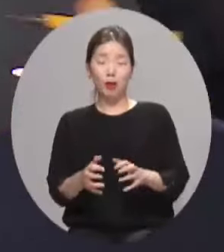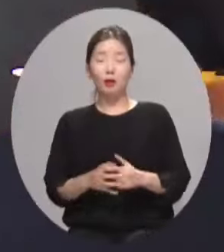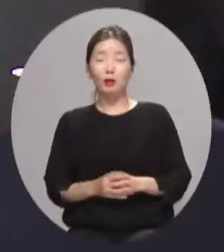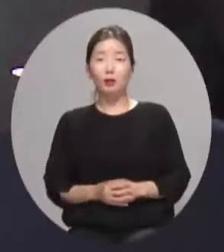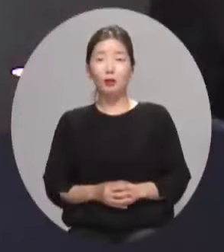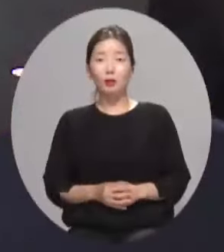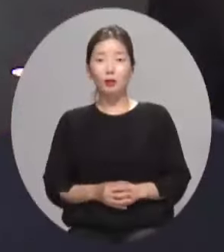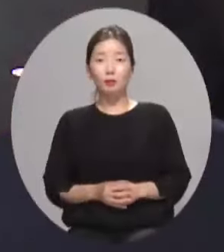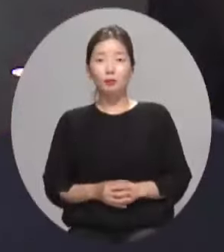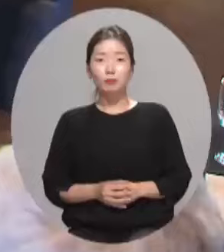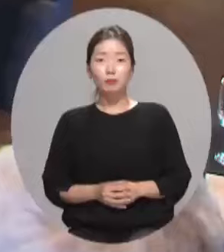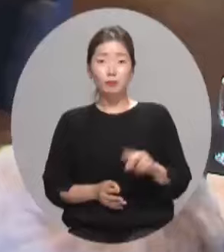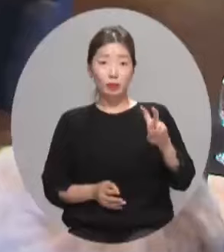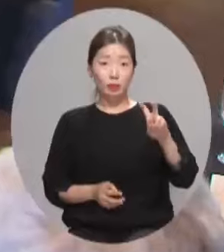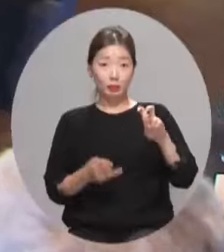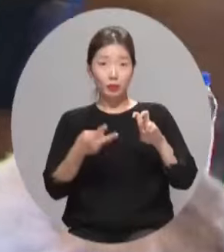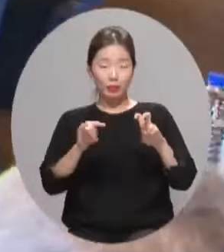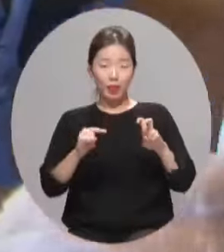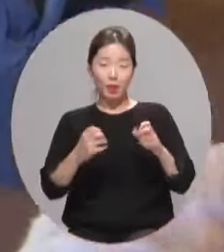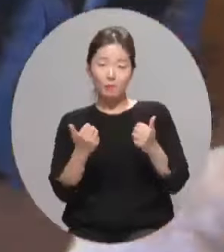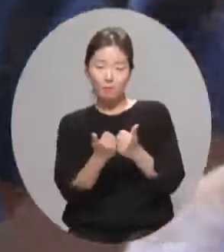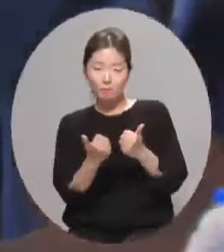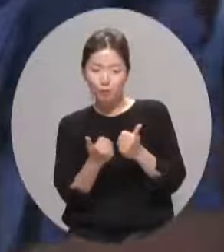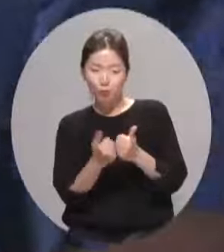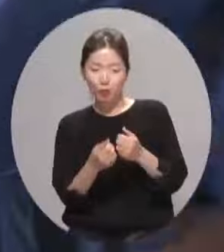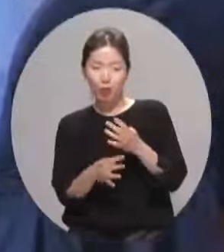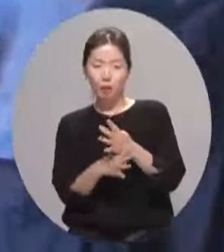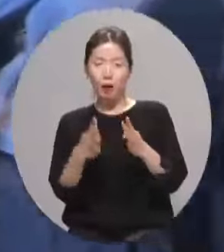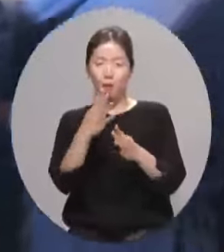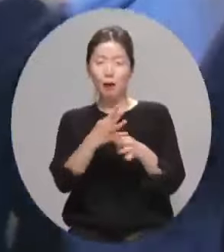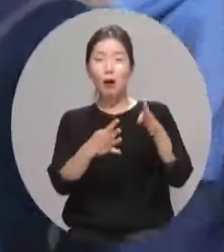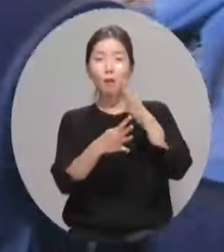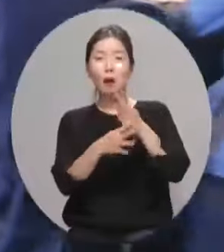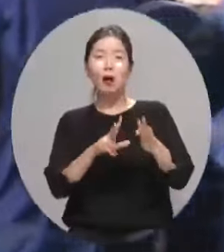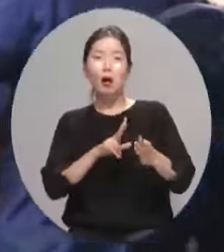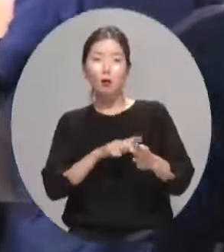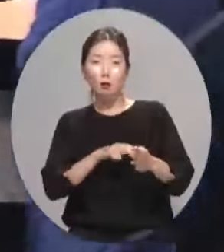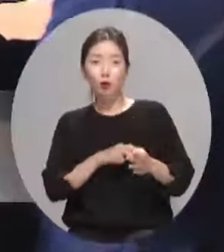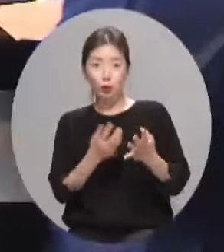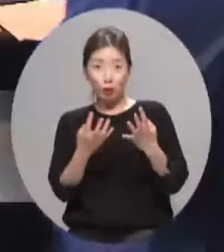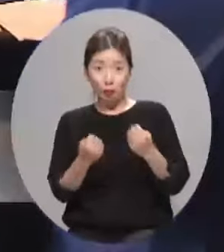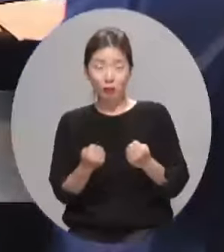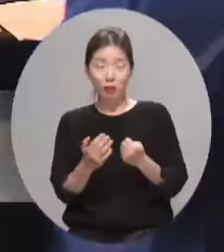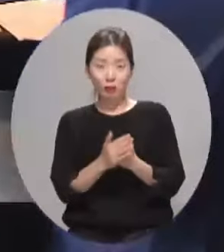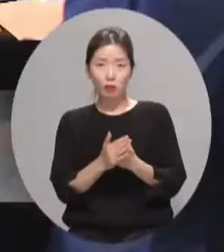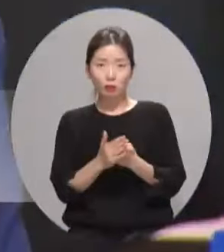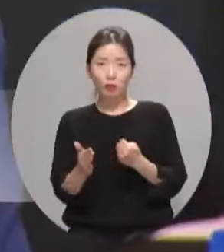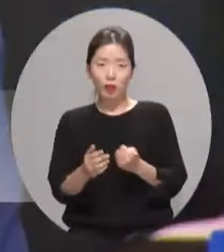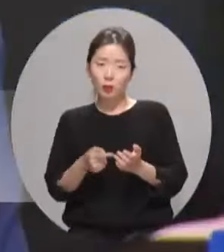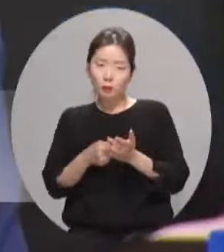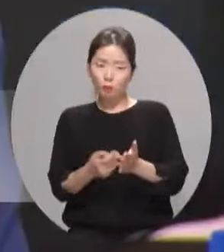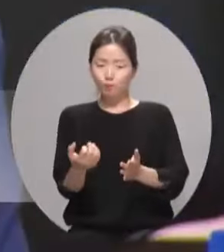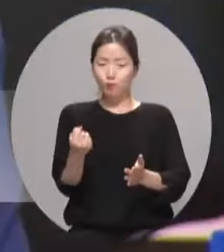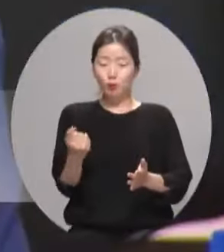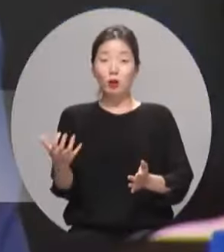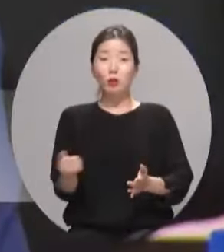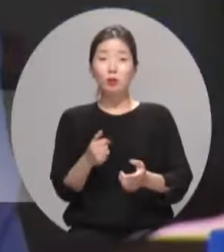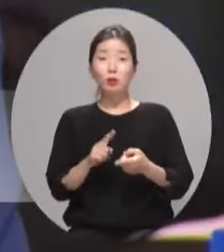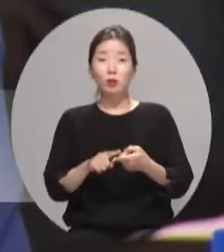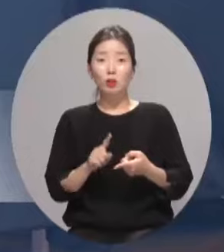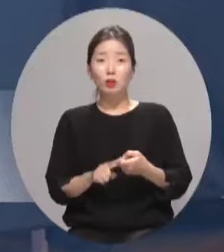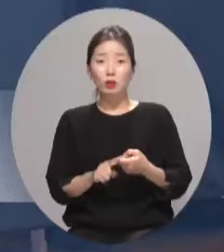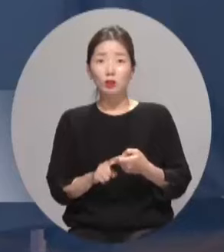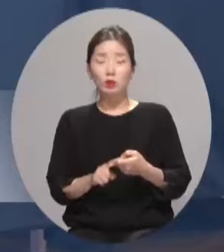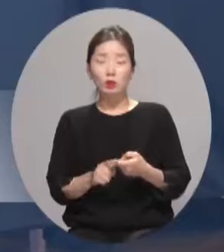나왔습니다. 22대 총선을 계기로 3선 이상 중진 의원들을 다수 배출하게 돼 추진력을 얻게 된 점은